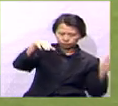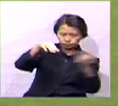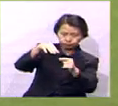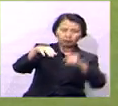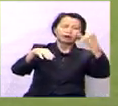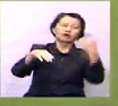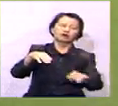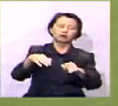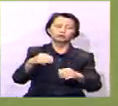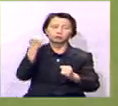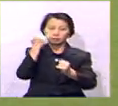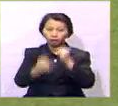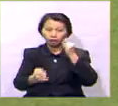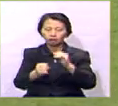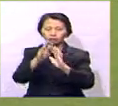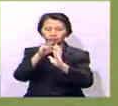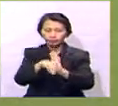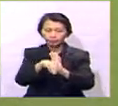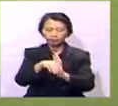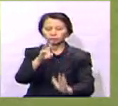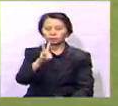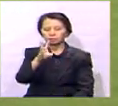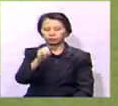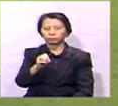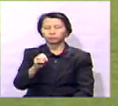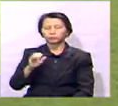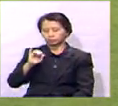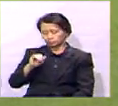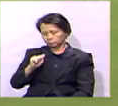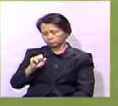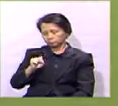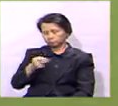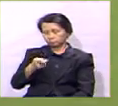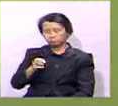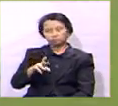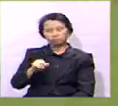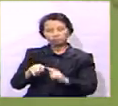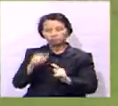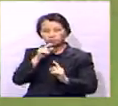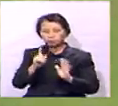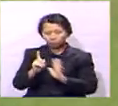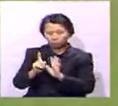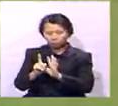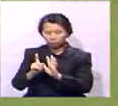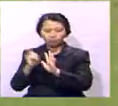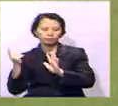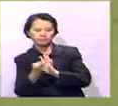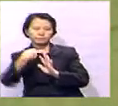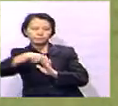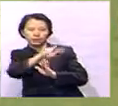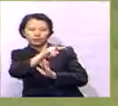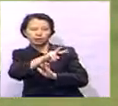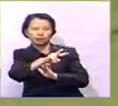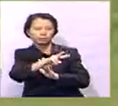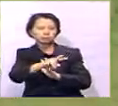tidak juga menjadi. Akhirnya di minit ke-60, Muhammad Ashari Samsudin yang tidak dikawal melepaskan lembatan deras di